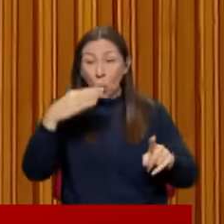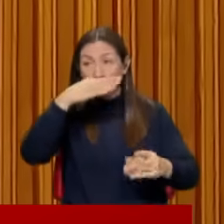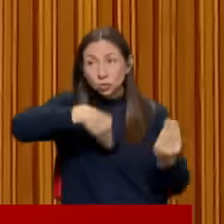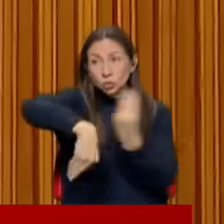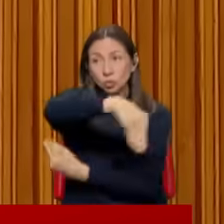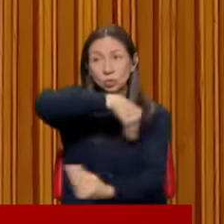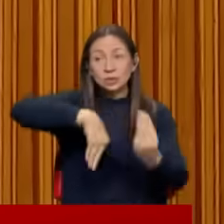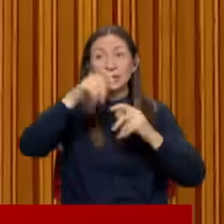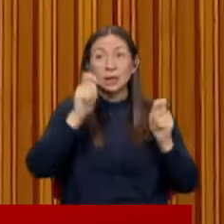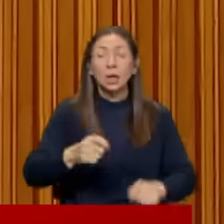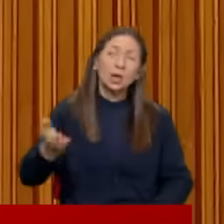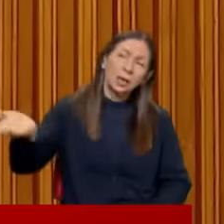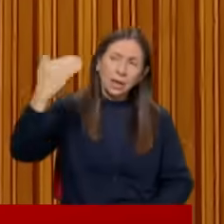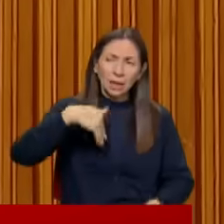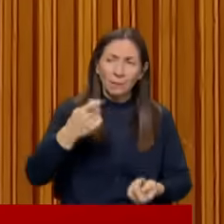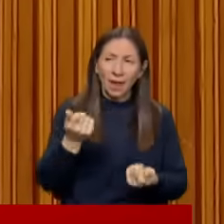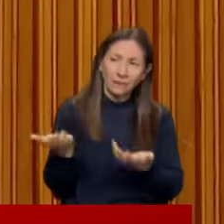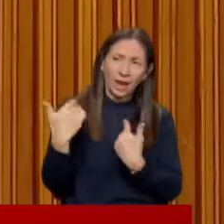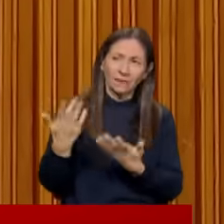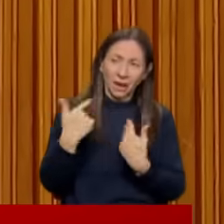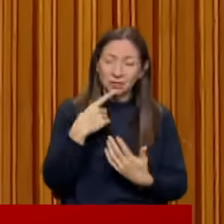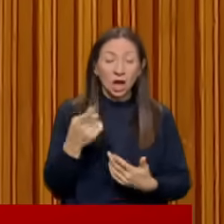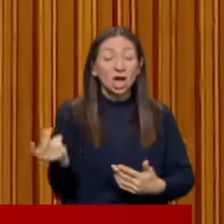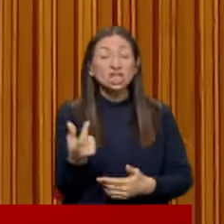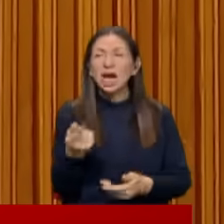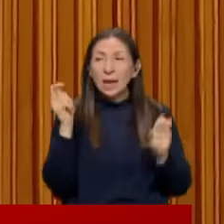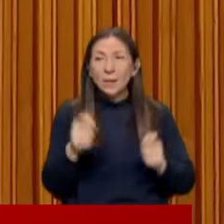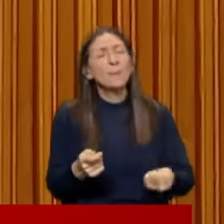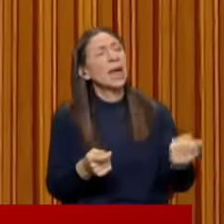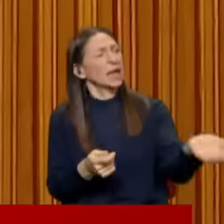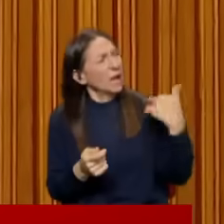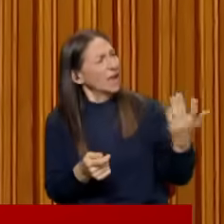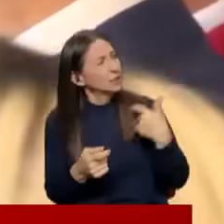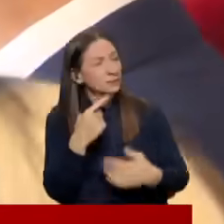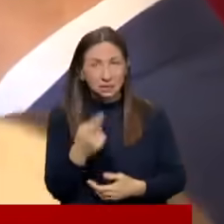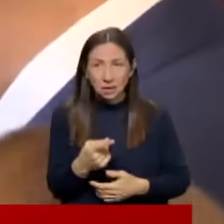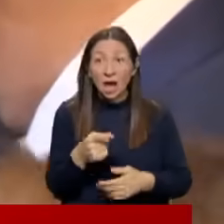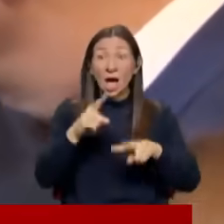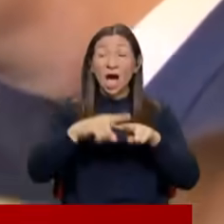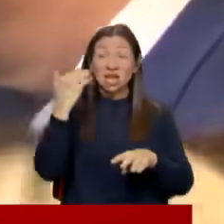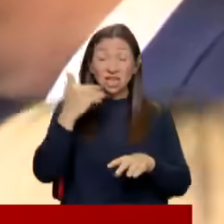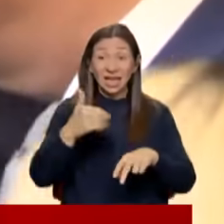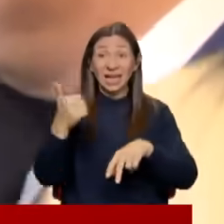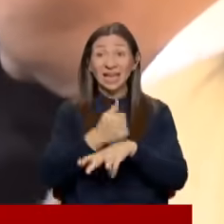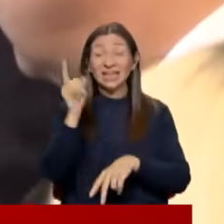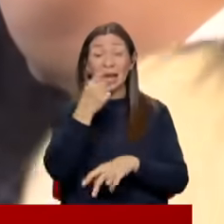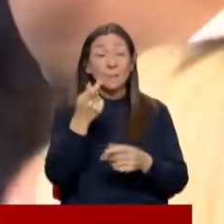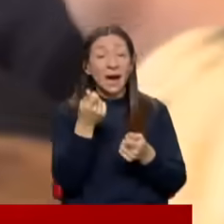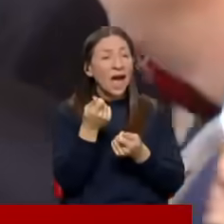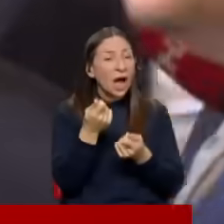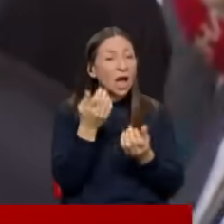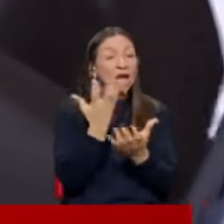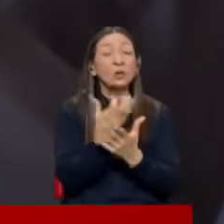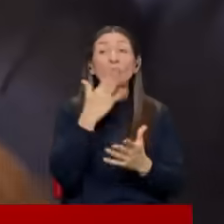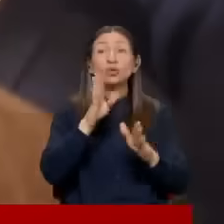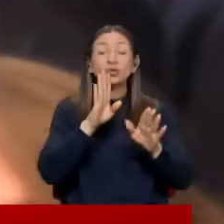uyuşturucu satana getir paranı dedi. Kaçakçılık yapana getir paranı dedi. Akşener iktidarın kayıt dışı parayla